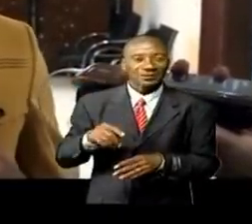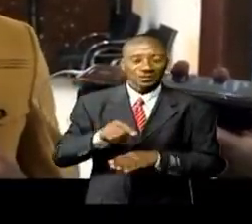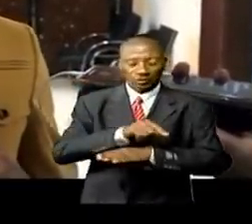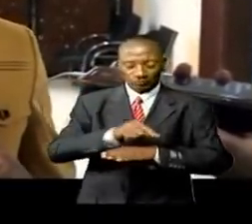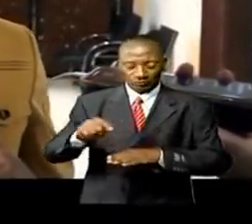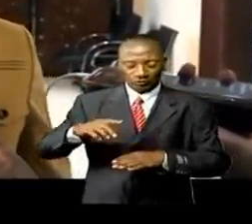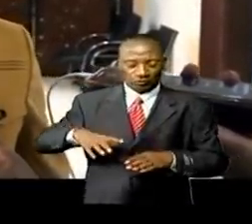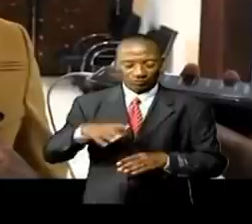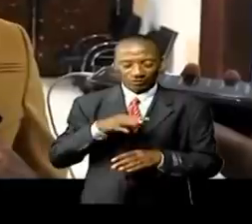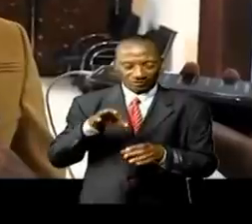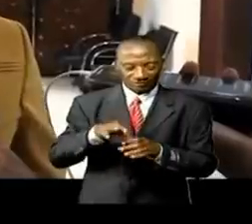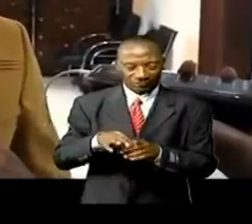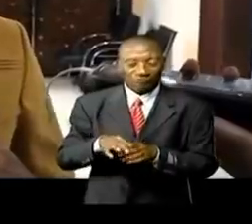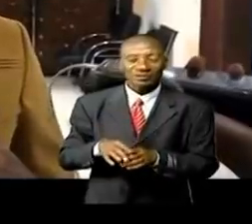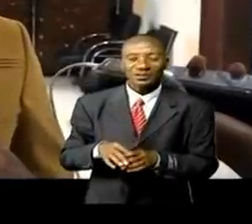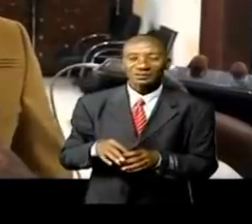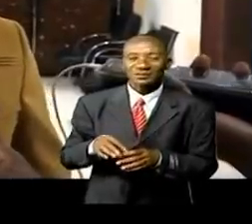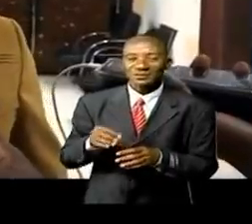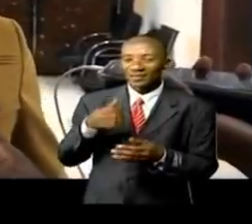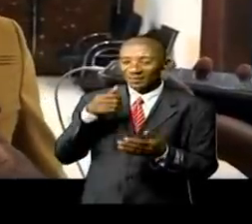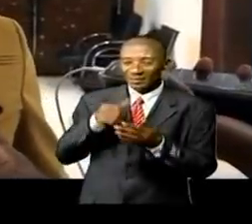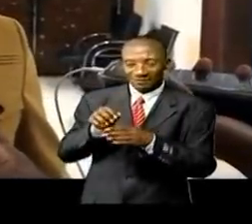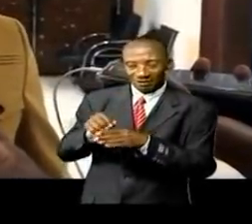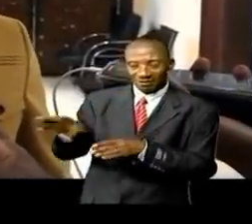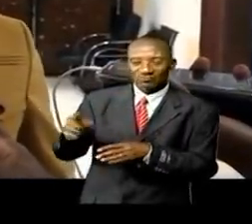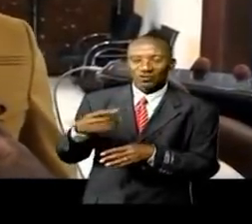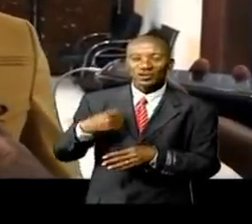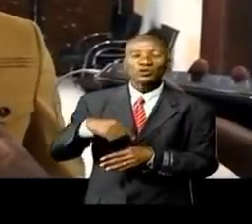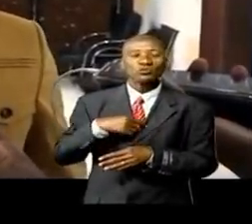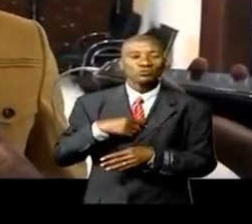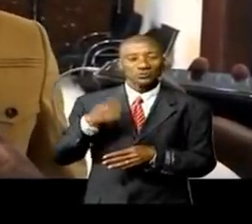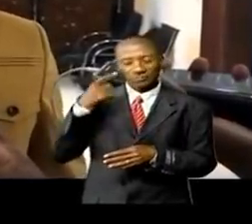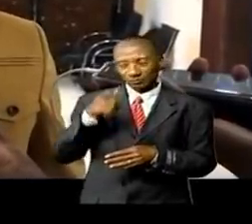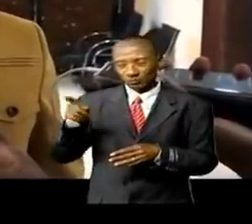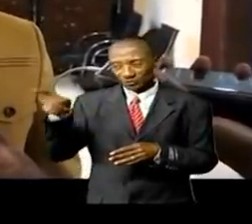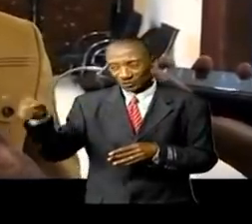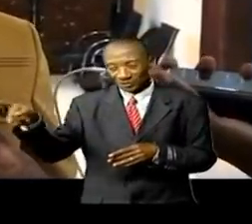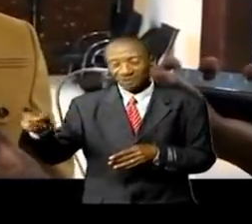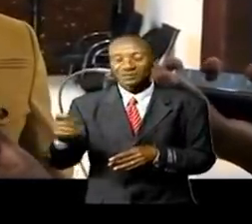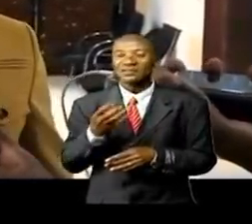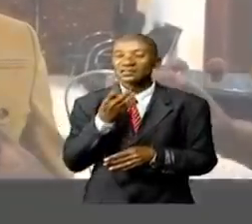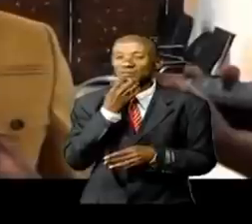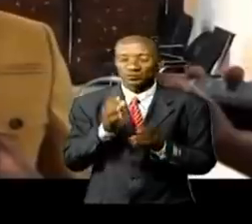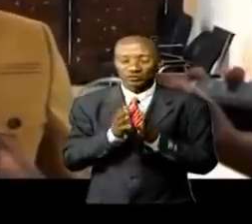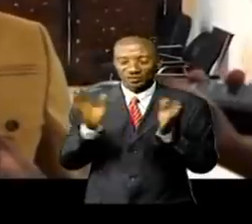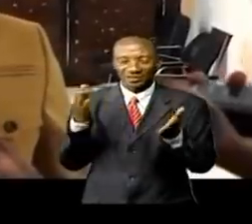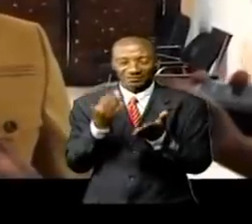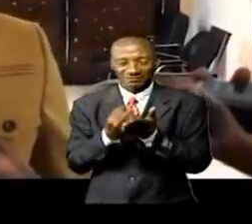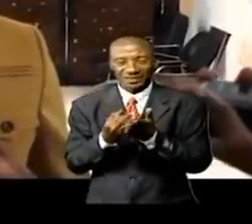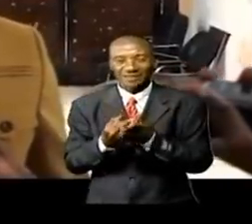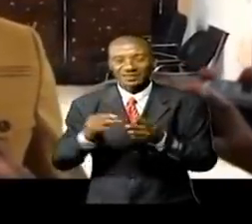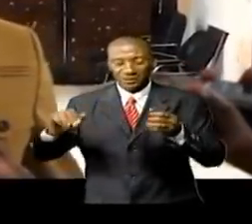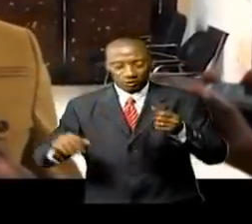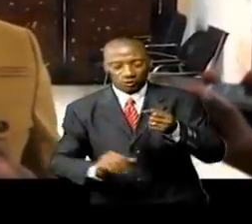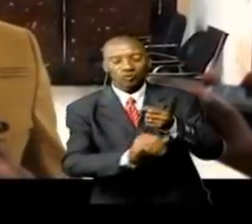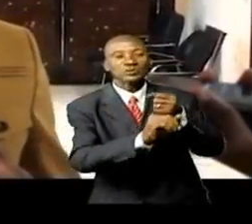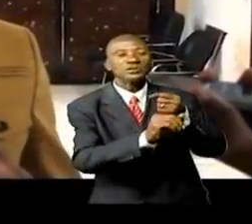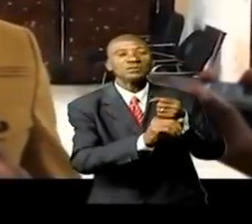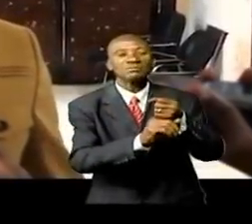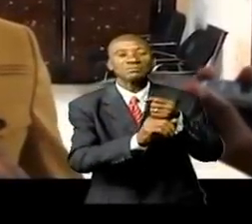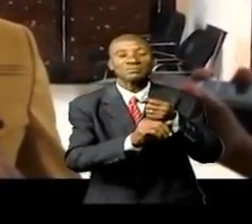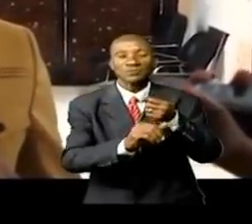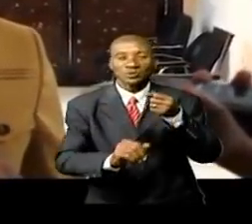qui avaient souhaité avoir un accompagnement de l'inspection générale des finances dans le seul but de